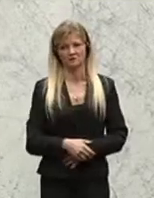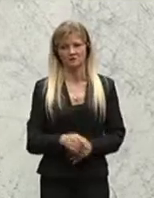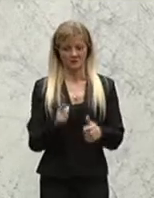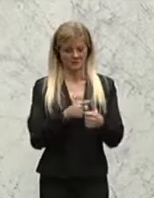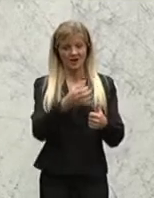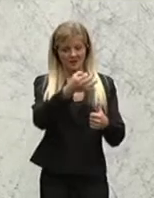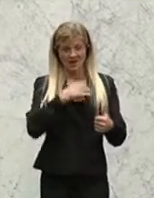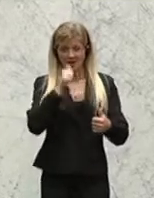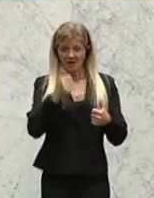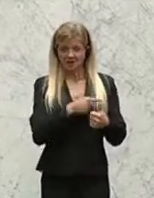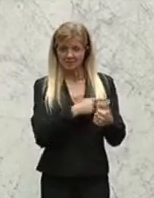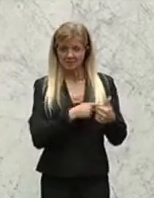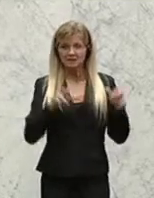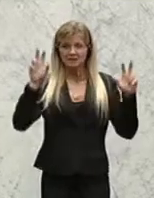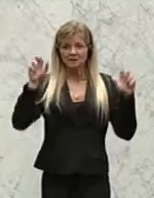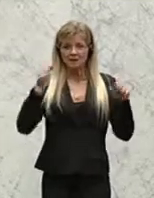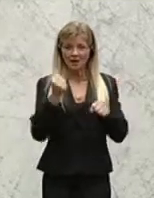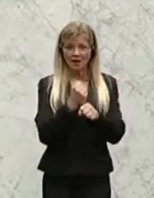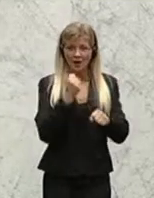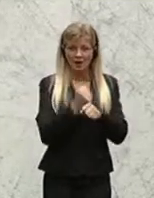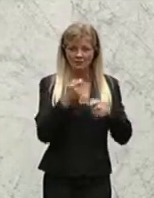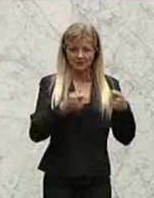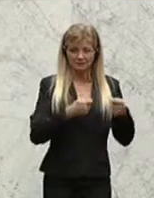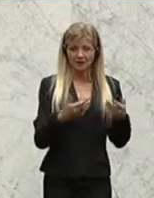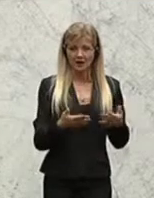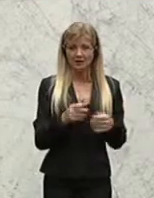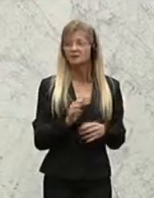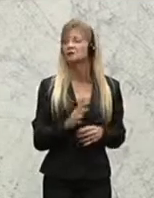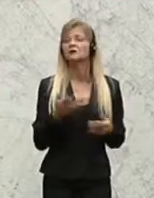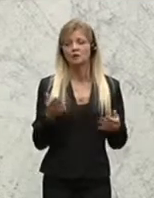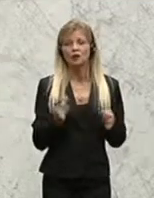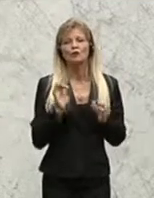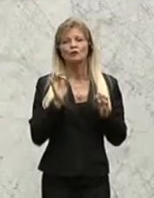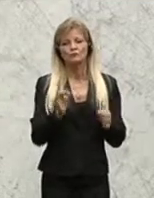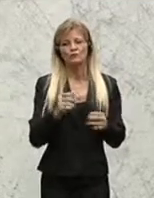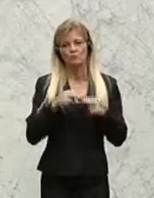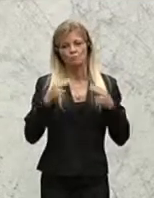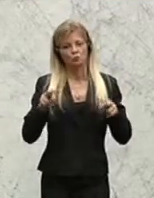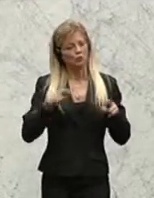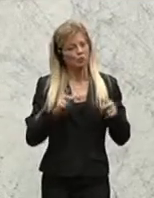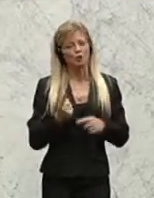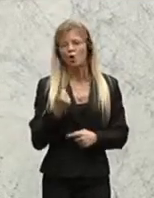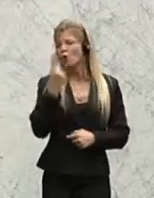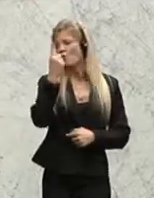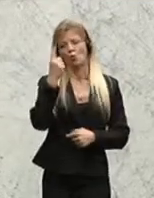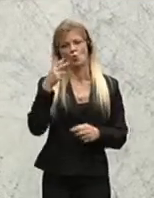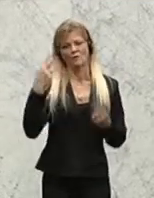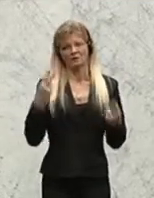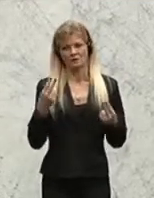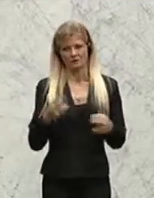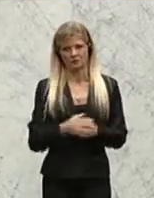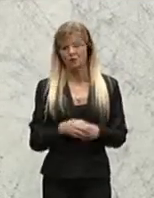Frage 1. Das Thema Arbeitsmarkt hat für die Bundesregierung höchste Priorität. Es stimmt, wir befinden uns in